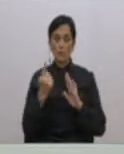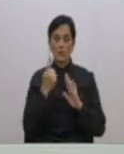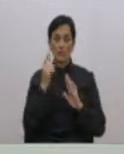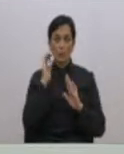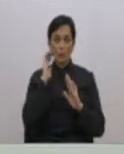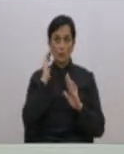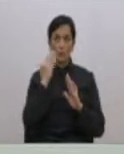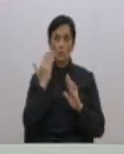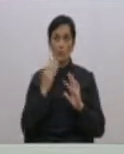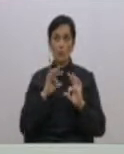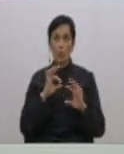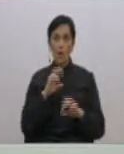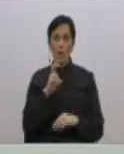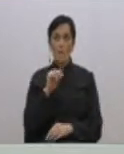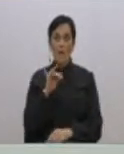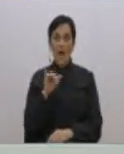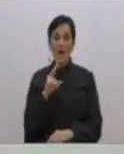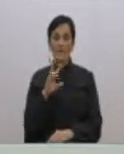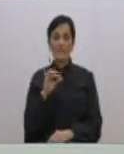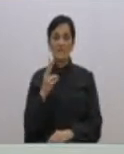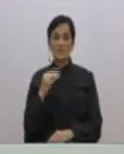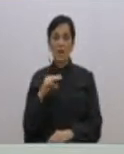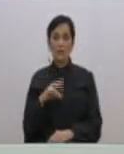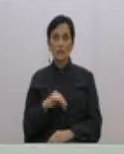s-a gătit, s-a gătit,